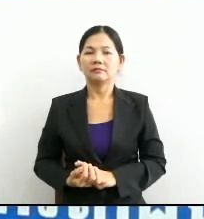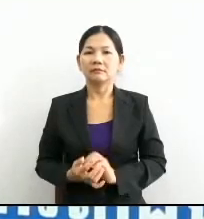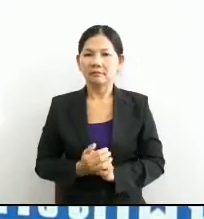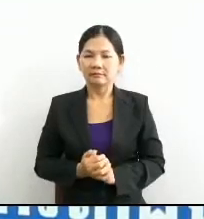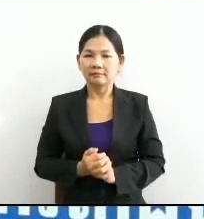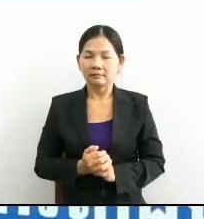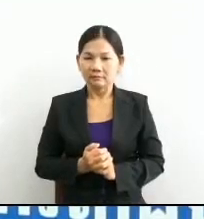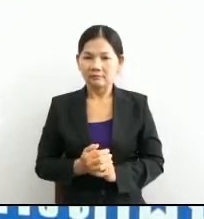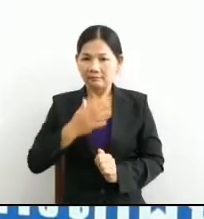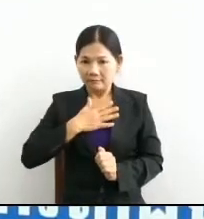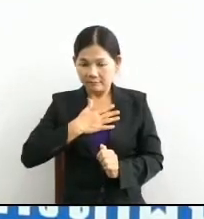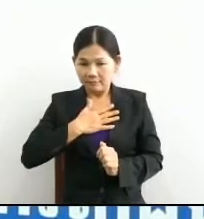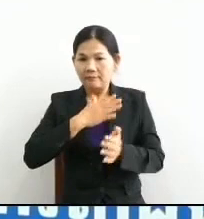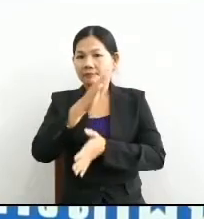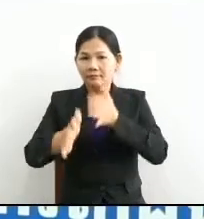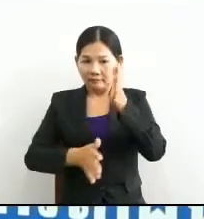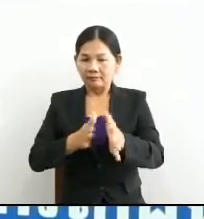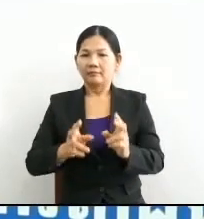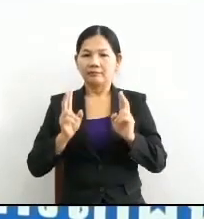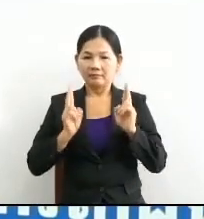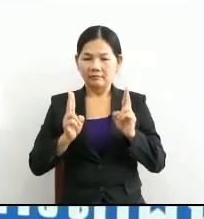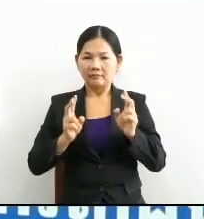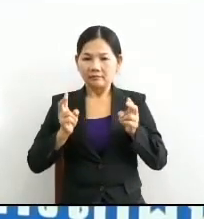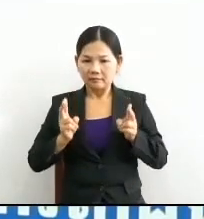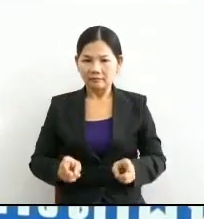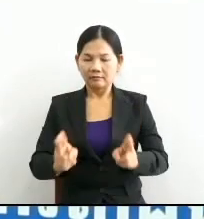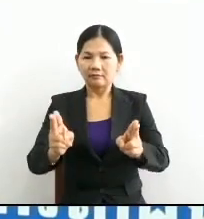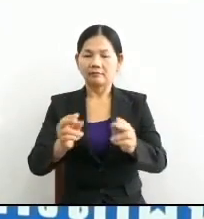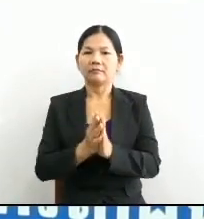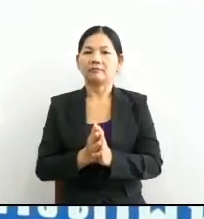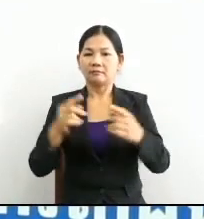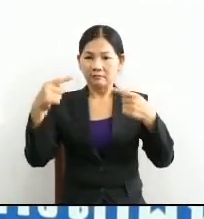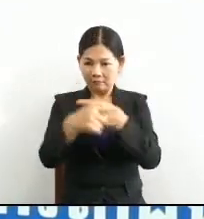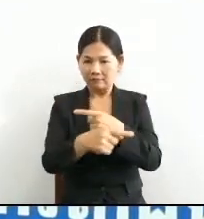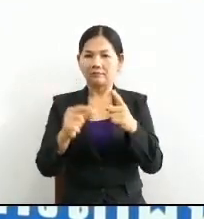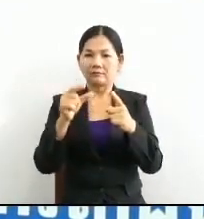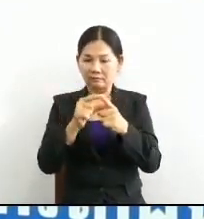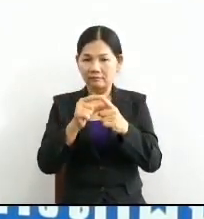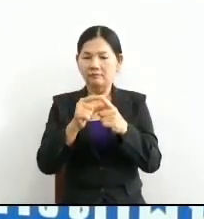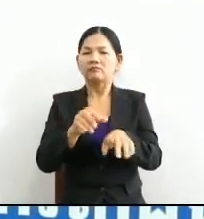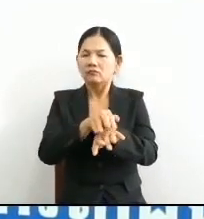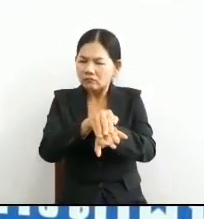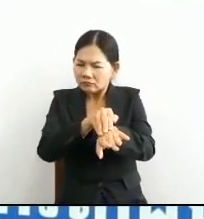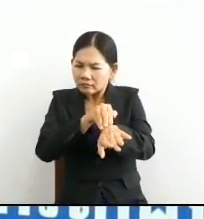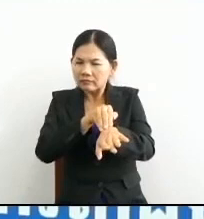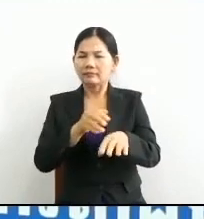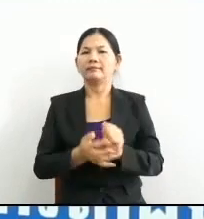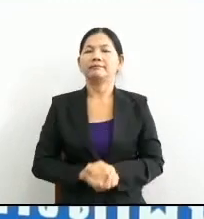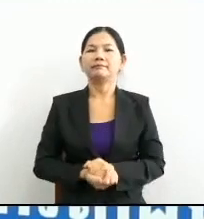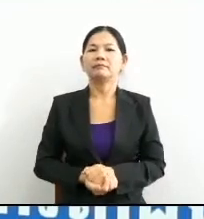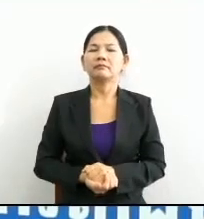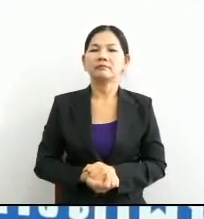à lấy con ăn cho mùi nè cứ nè rút ra tươi nắng dược dài chà con ăn được luôn